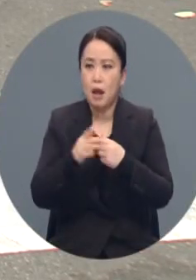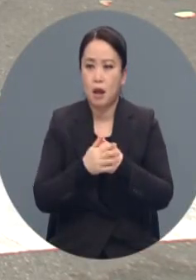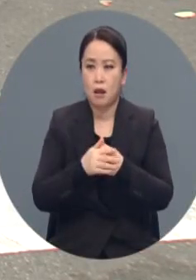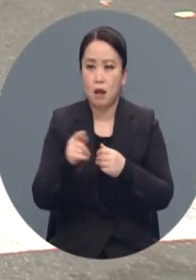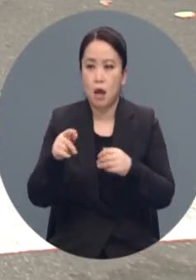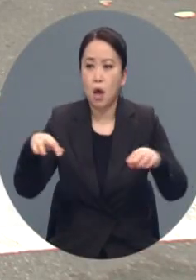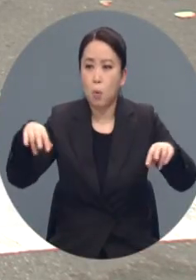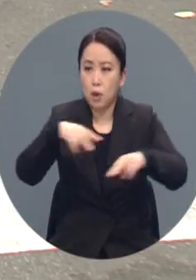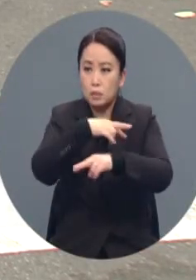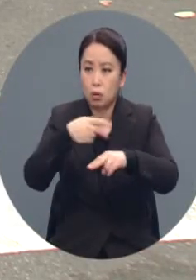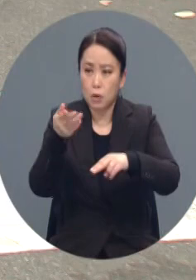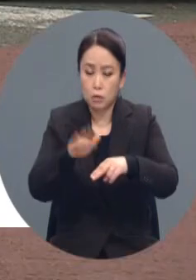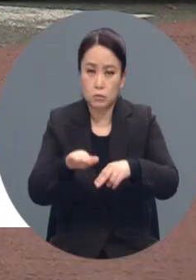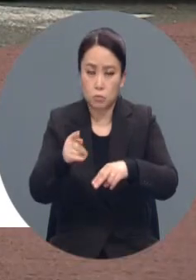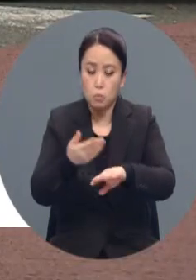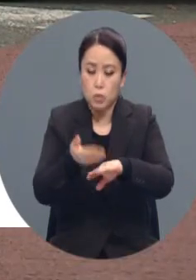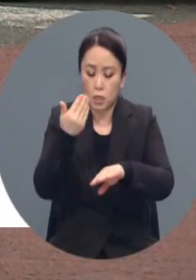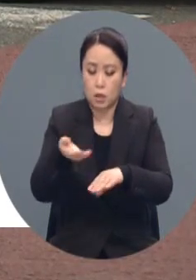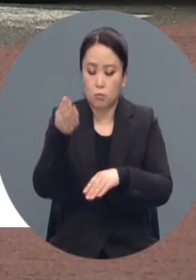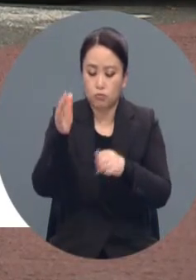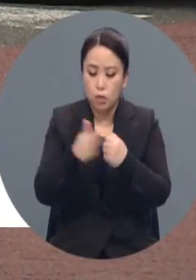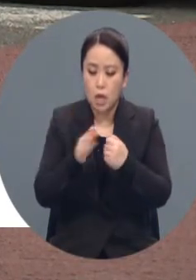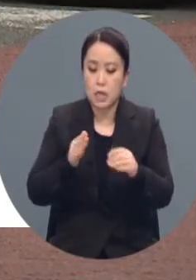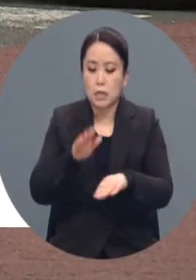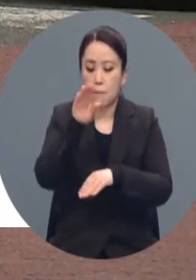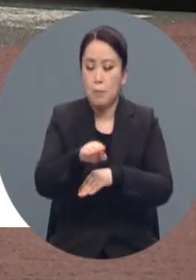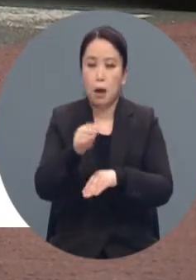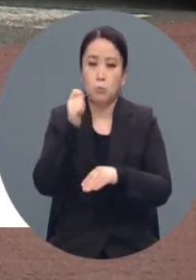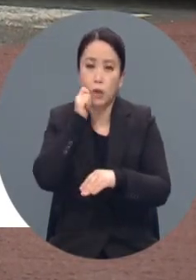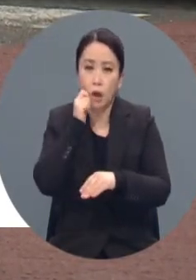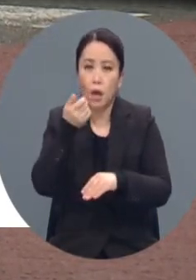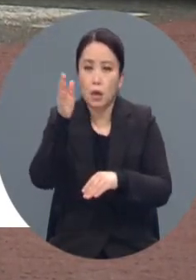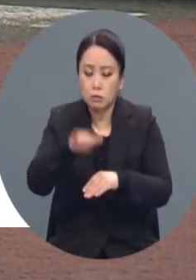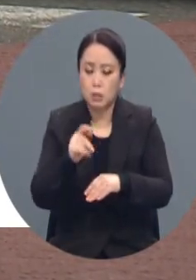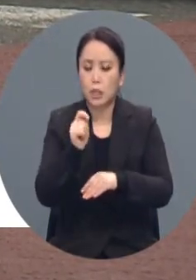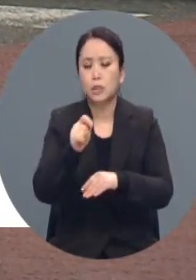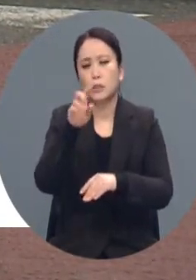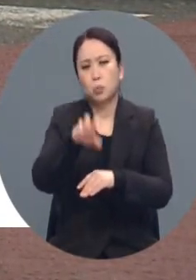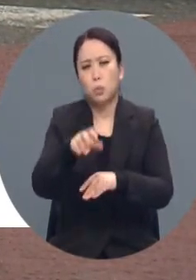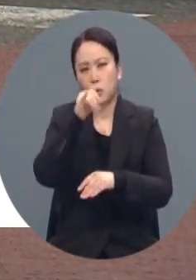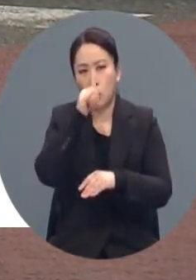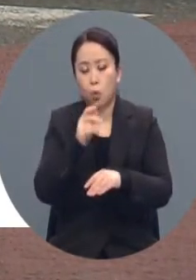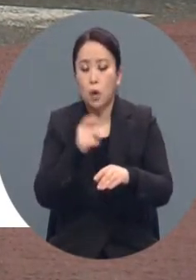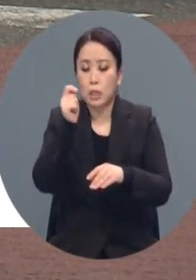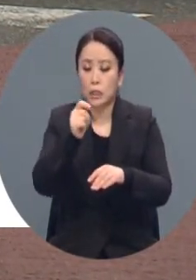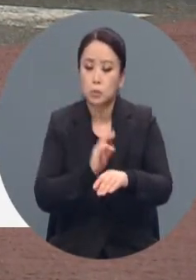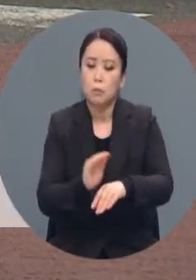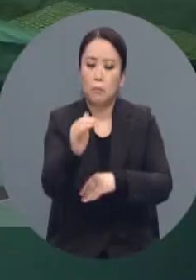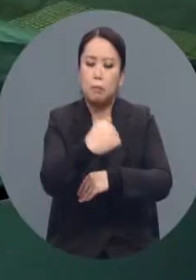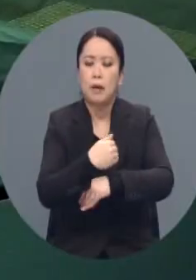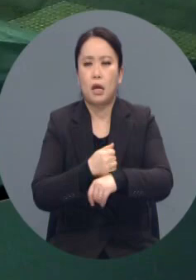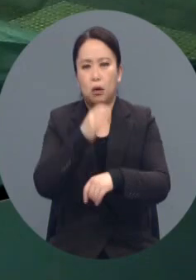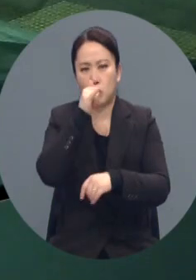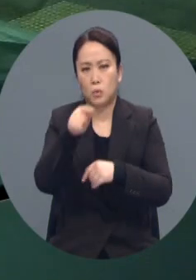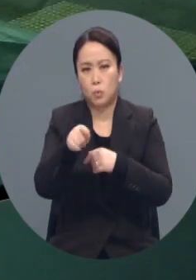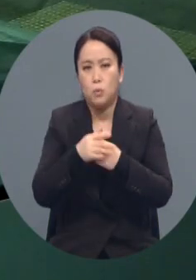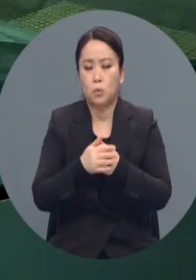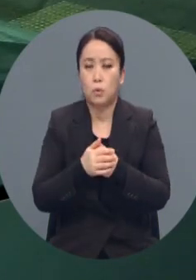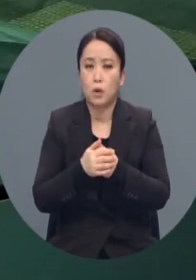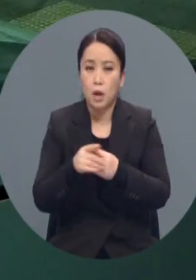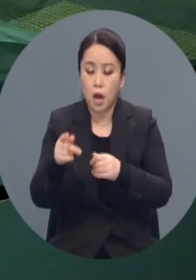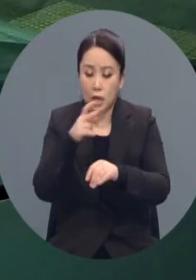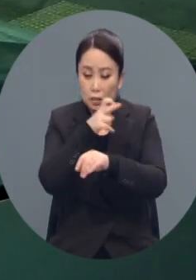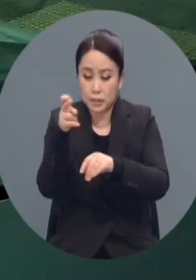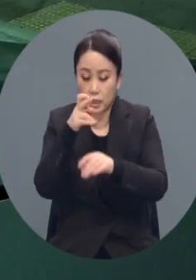무조건 차를 여기 세워요. 그게 많아요. 택시도 그러고. 택시도 여기서 유턴을 많이 하나 봐요. 그렇죠. 취재진이